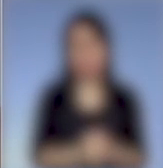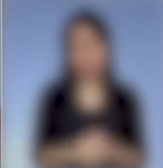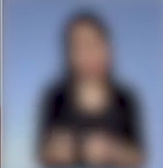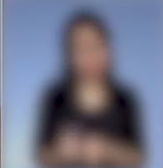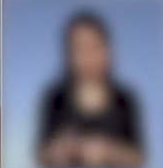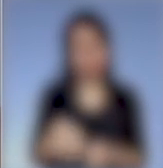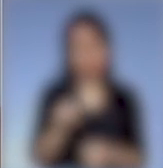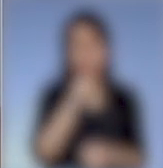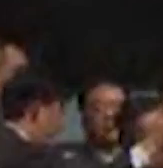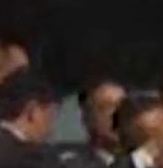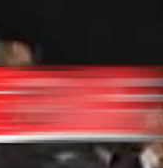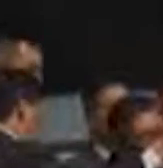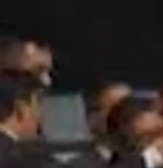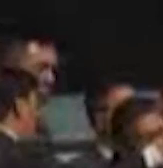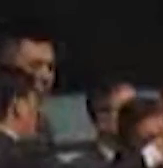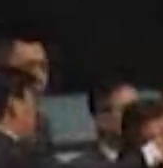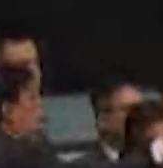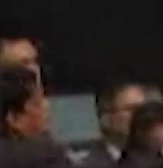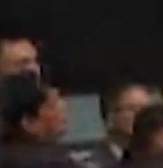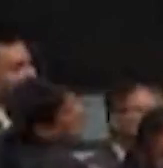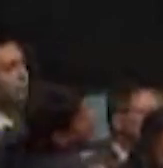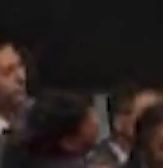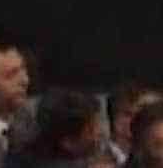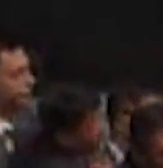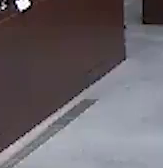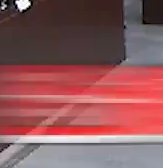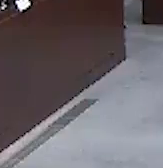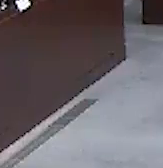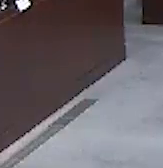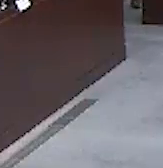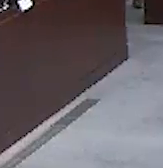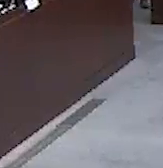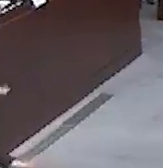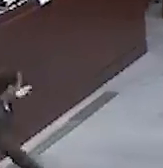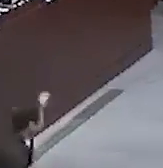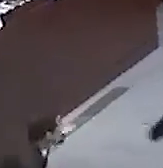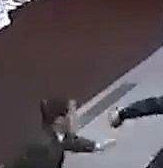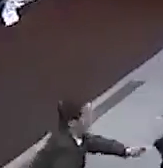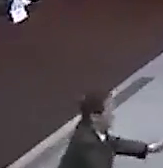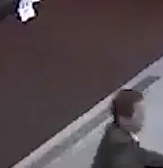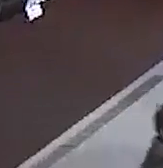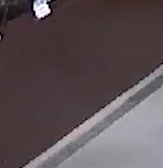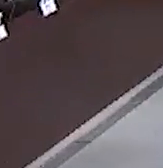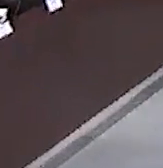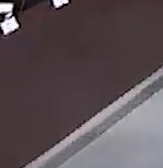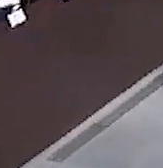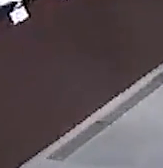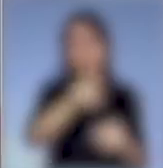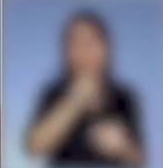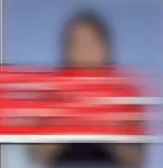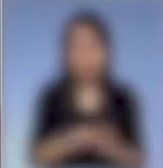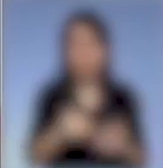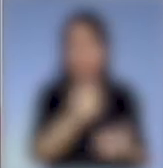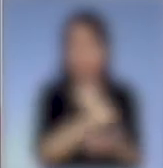了3小時，又跳上席上叫囂，試圖衝向主席台和官員坐